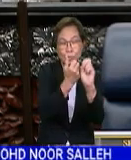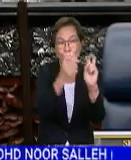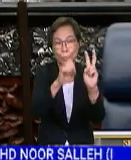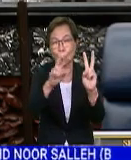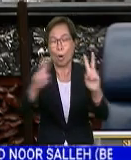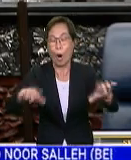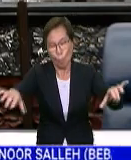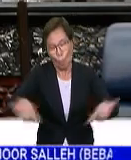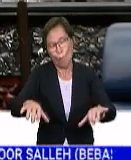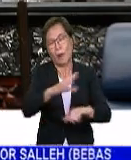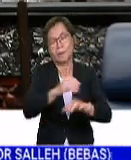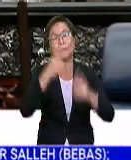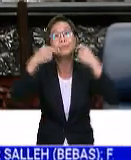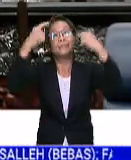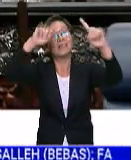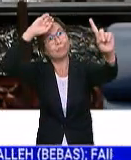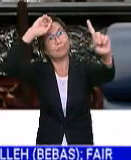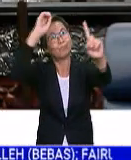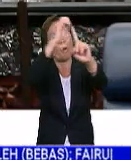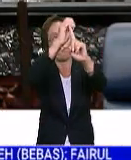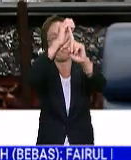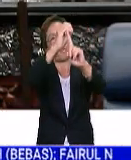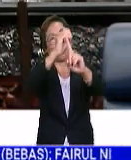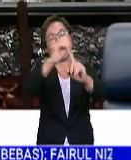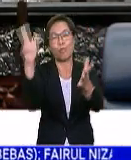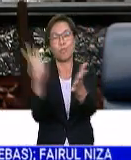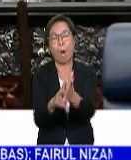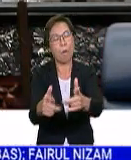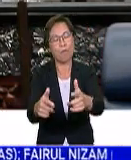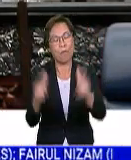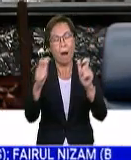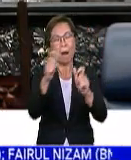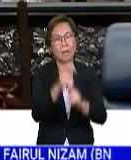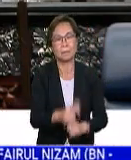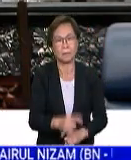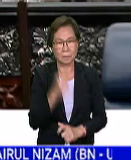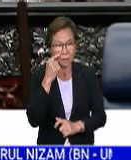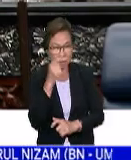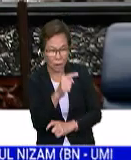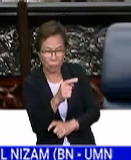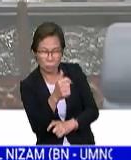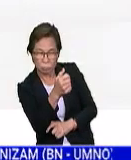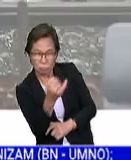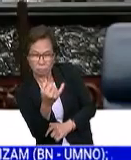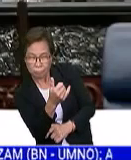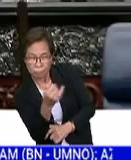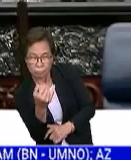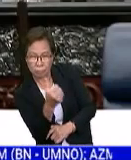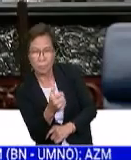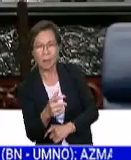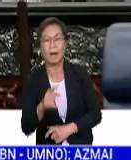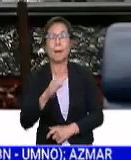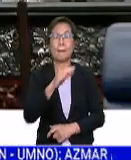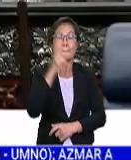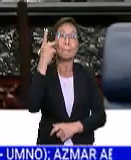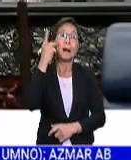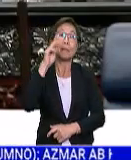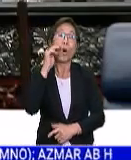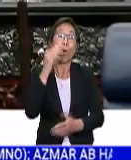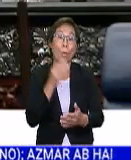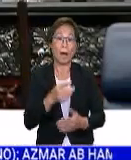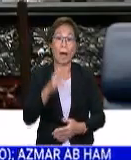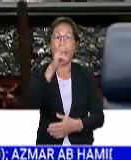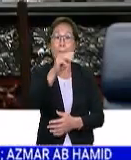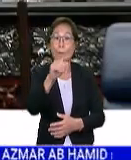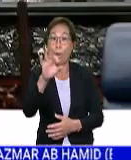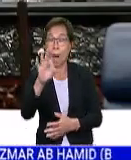berjaya mencapai objektif yang ditetapkan dengan segera serta diukur keberkesanannya. Itu Kementerian Kewangan dari unit laksana